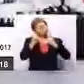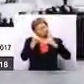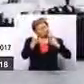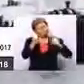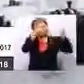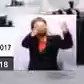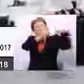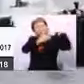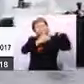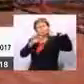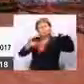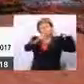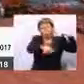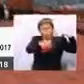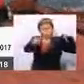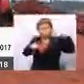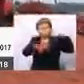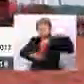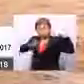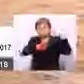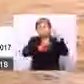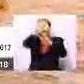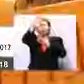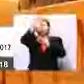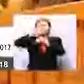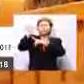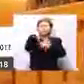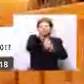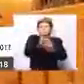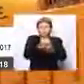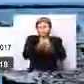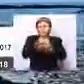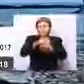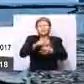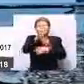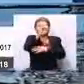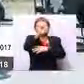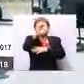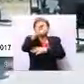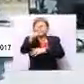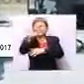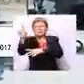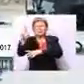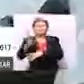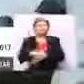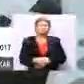mengukuhkan peranan mereka sebagai nadi utama pertumbuhan sosioekonomi di wilayah itu.